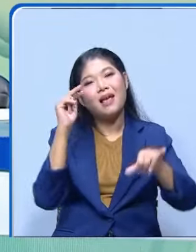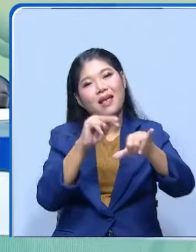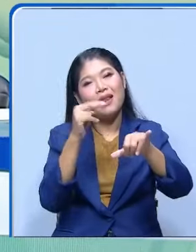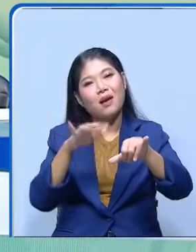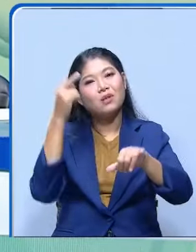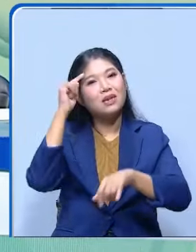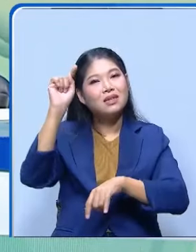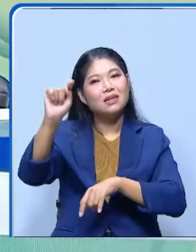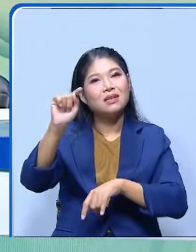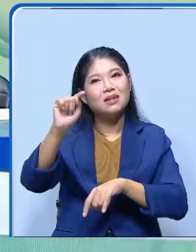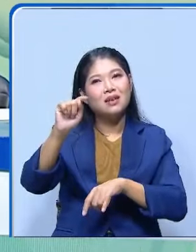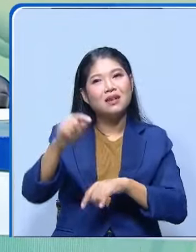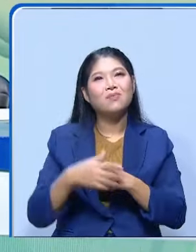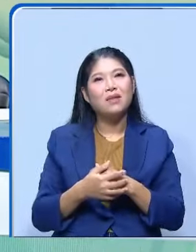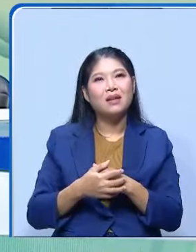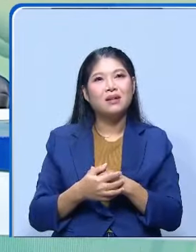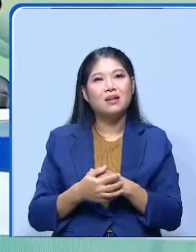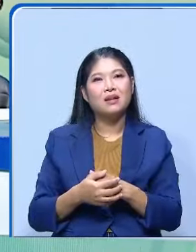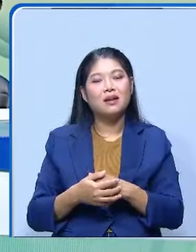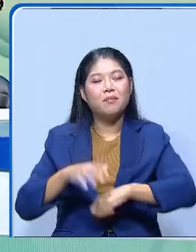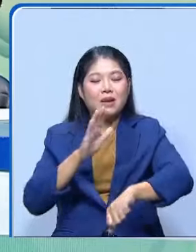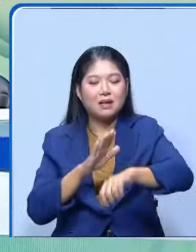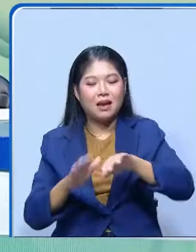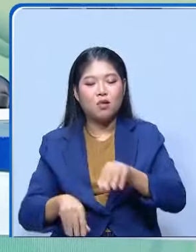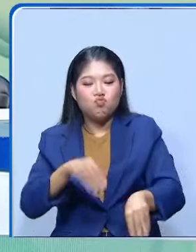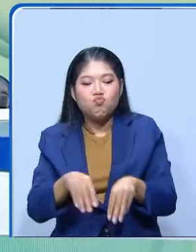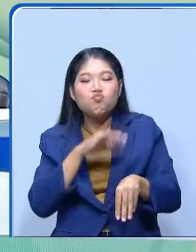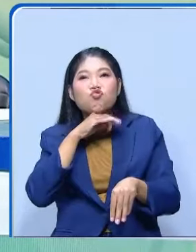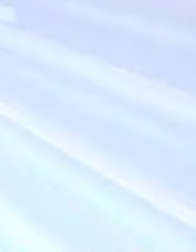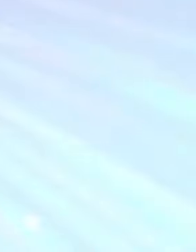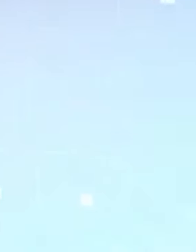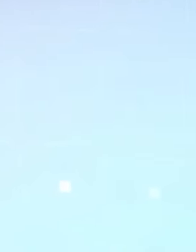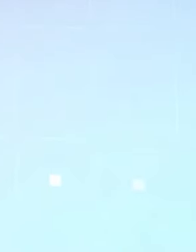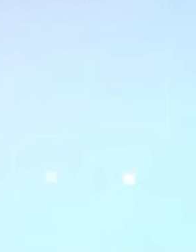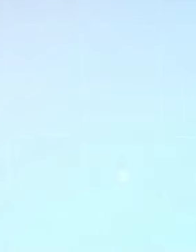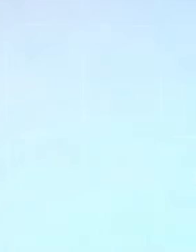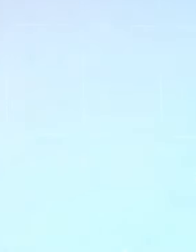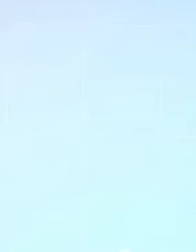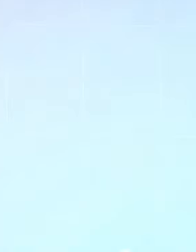ถึง น่ากิน เหมือนขาหมูอะเหมือนขาหมูคากิคุณผู้ชม